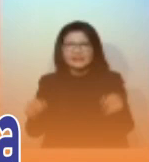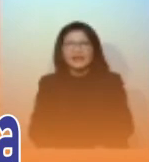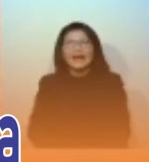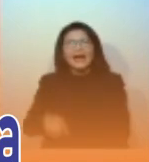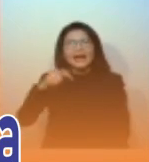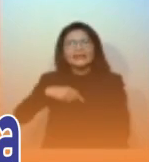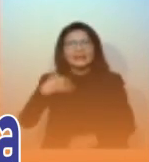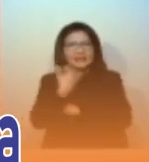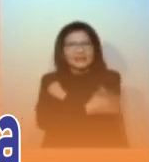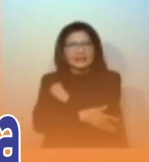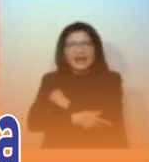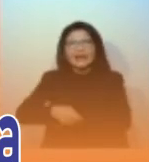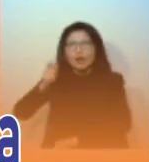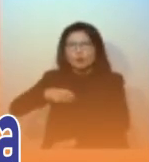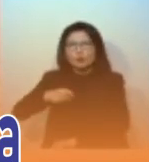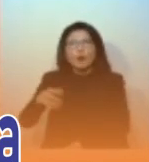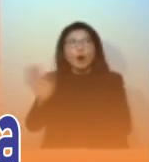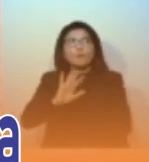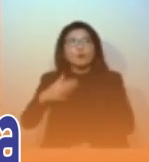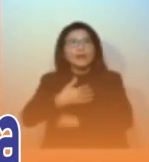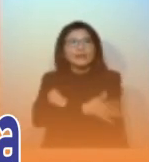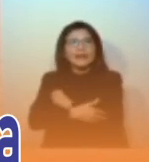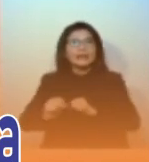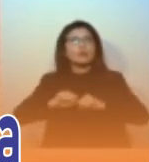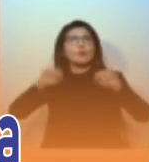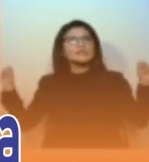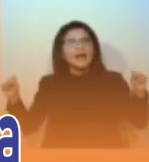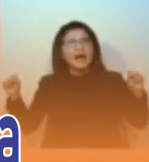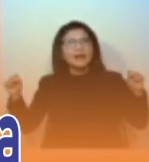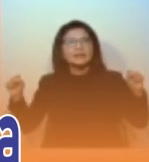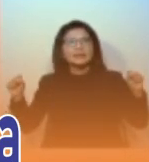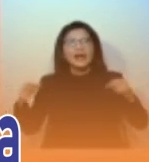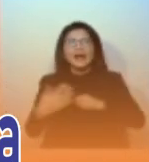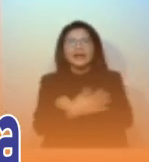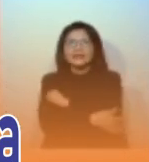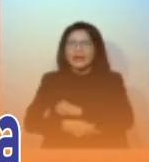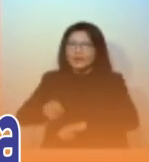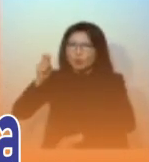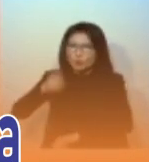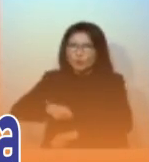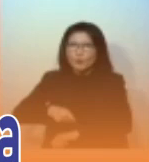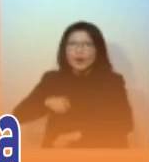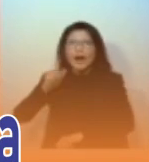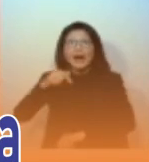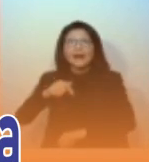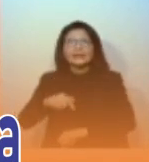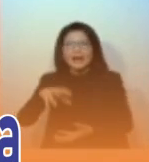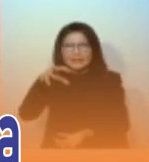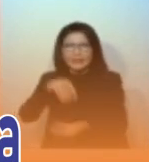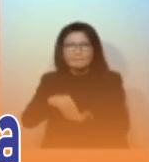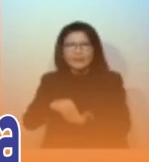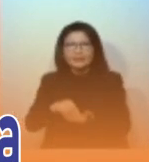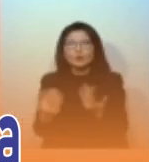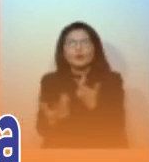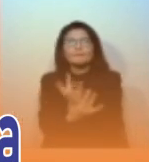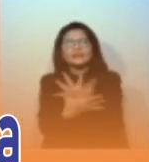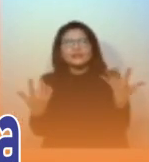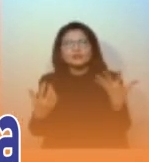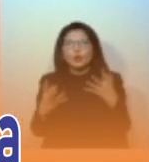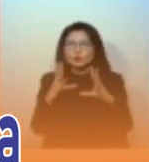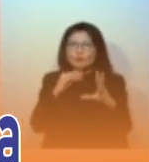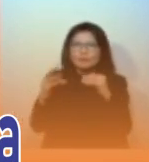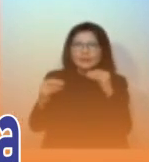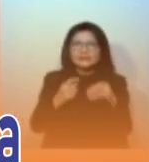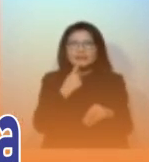Ini negara hukum, bukan negara kekuasaan. Dalam negara hukum, berikan ruang kepada publik untuk membahas sebuah